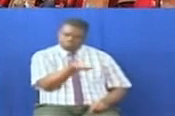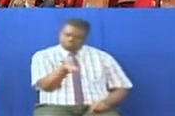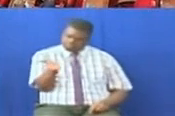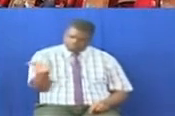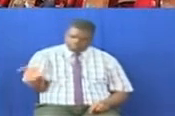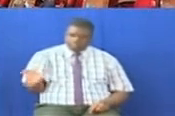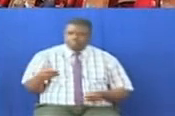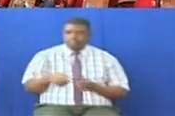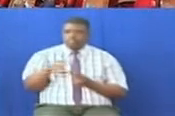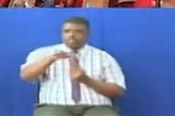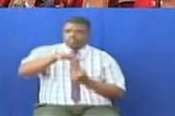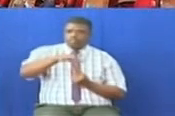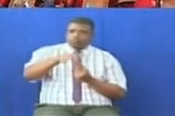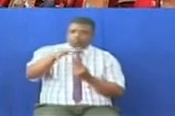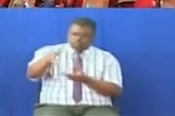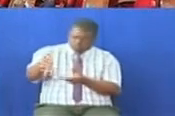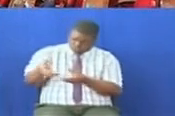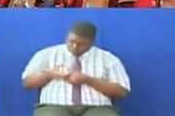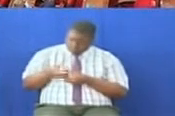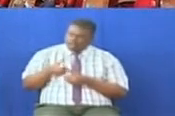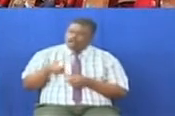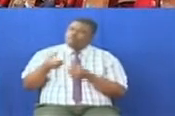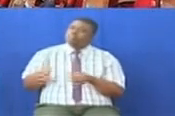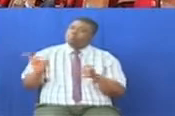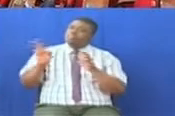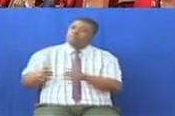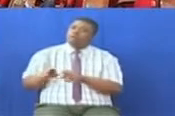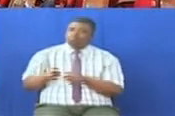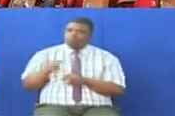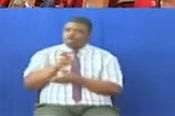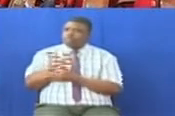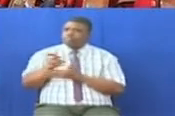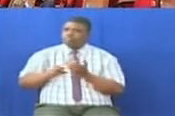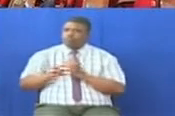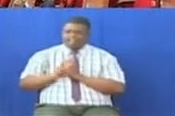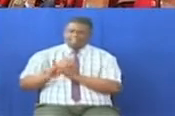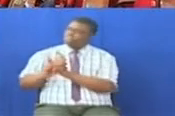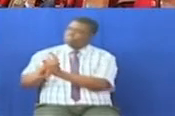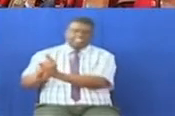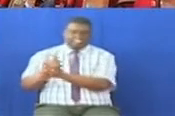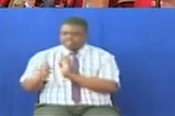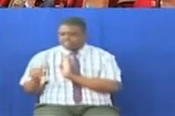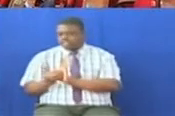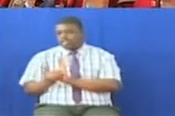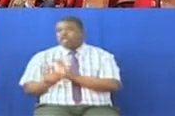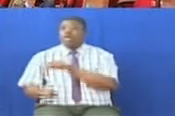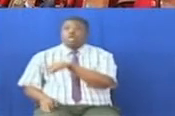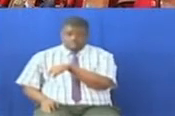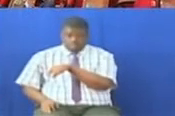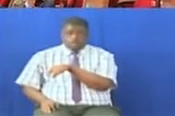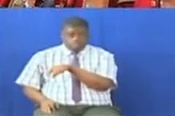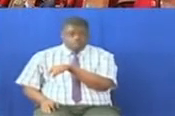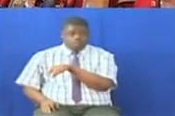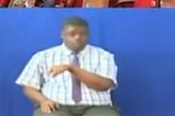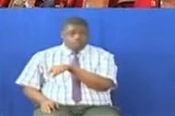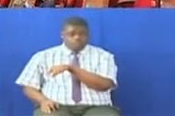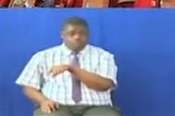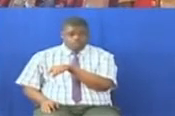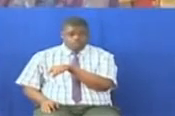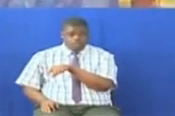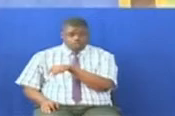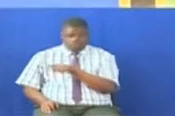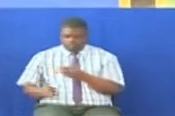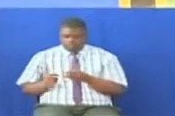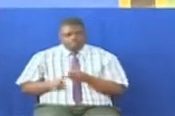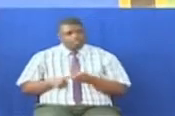wa kuachukulia hatua zile halmashauri ambazo hazifuati hii sheria. Lakini nikija pia kwenye ucheleweshaji wa